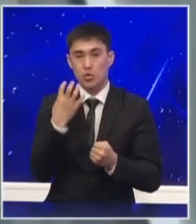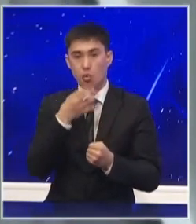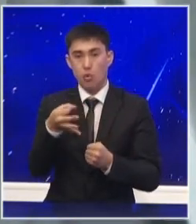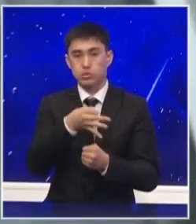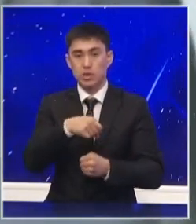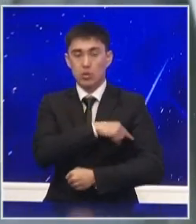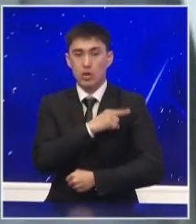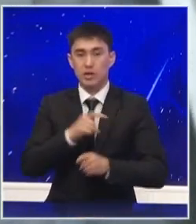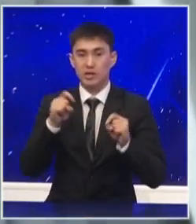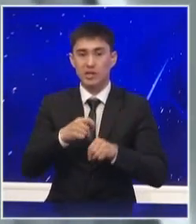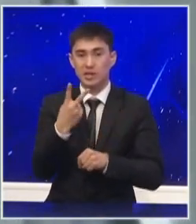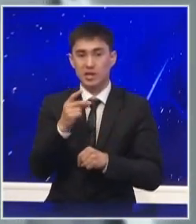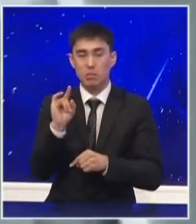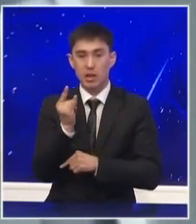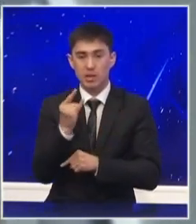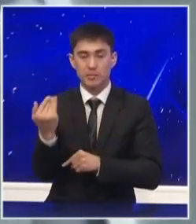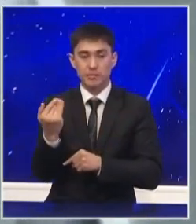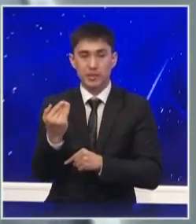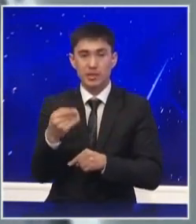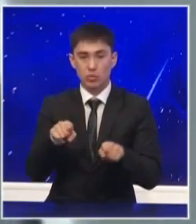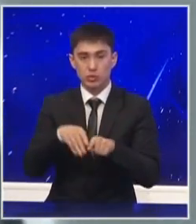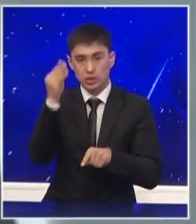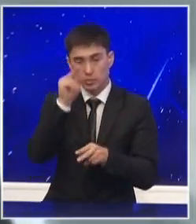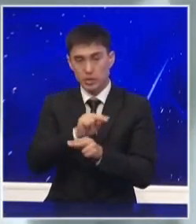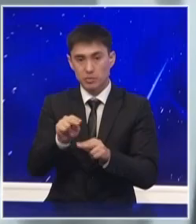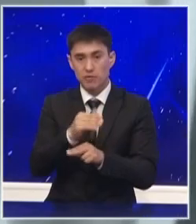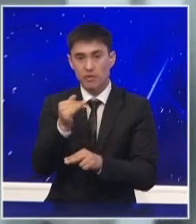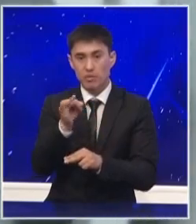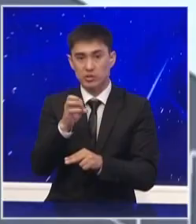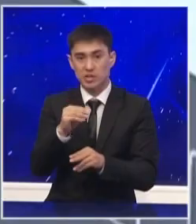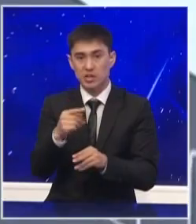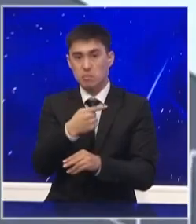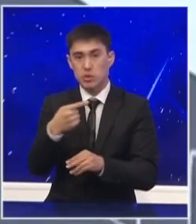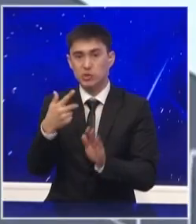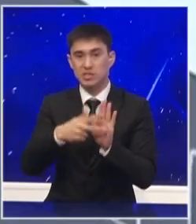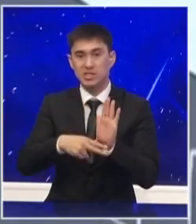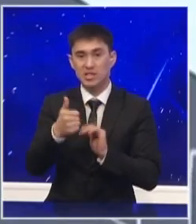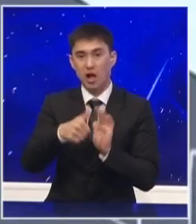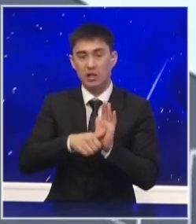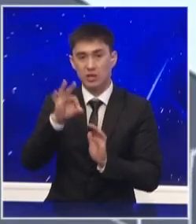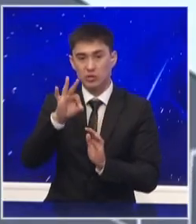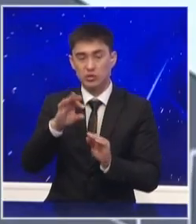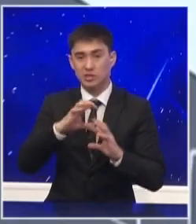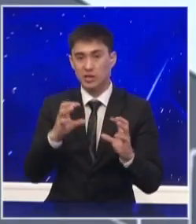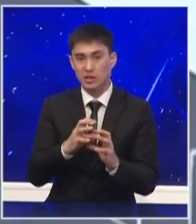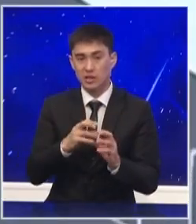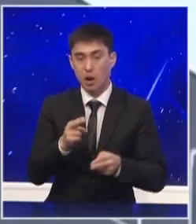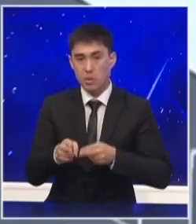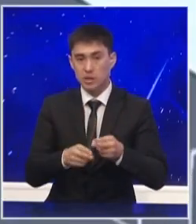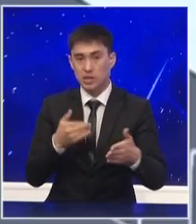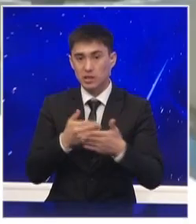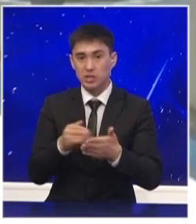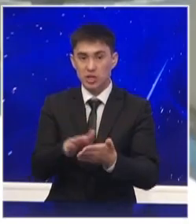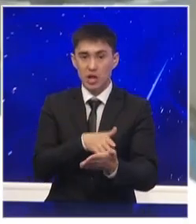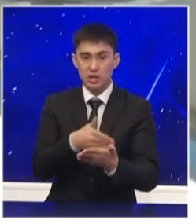екі баланы осы әдіспен емдеп жатыр. Фибробласттар Астанадан жеткізіліп, -86 градуста сақталады. Операция алдында ерітіп жарақатқа